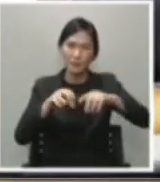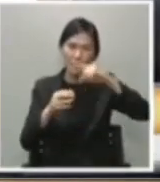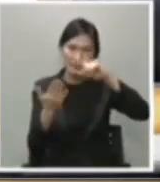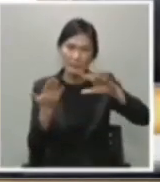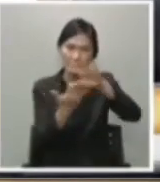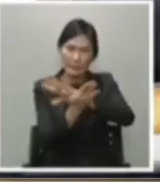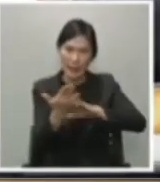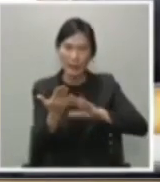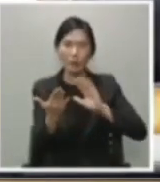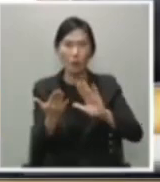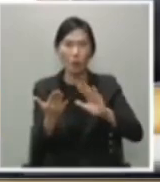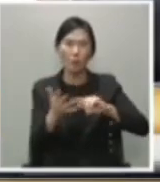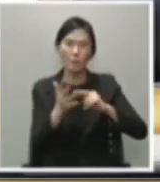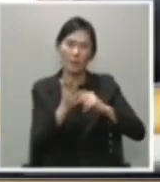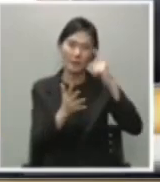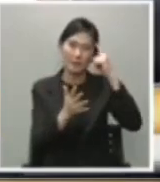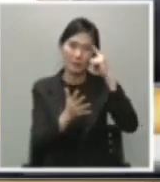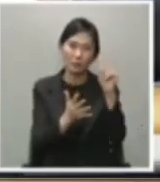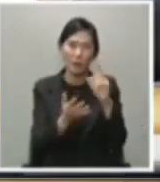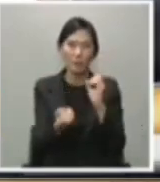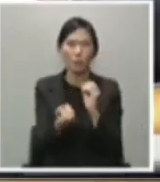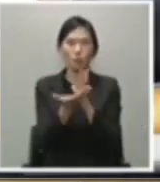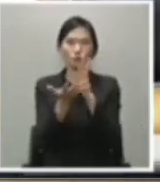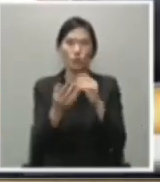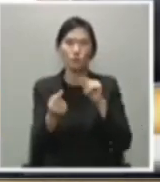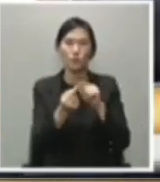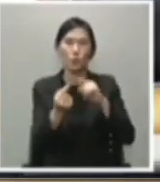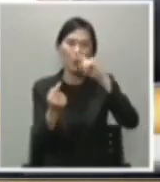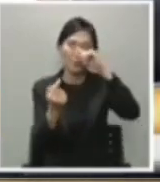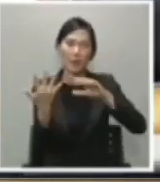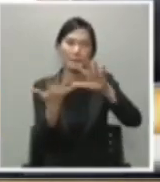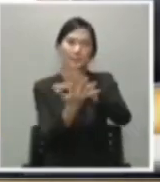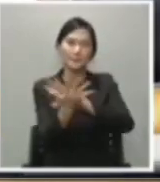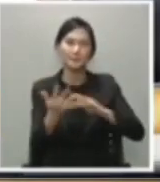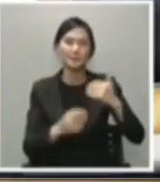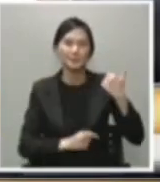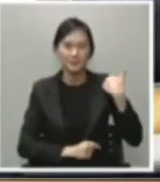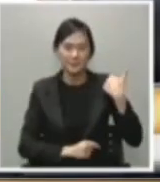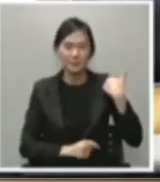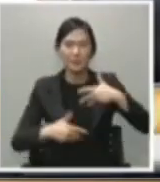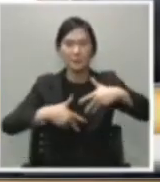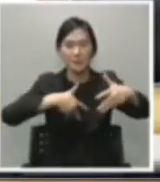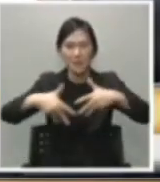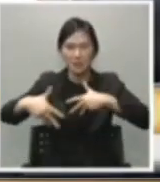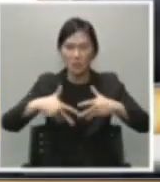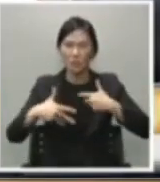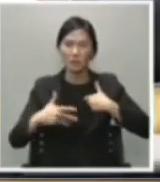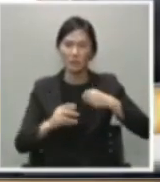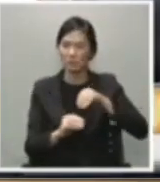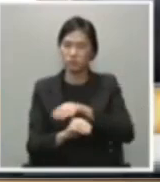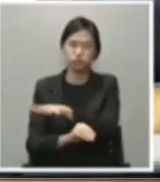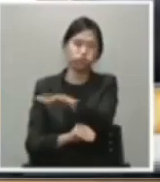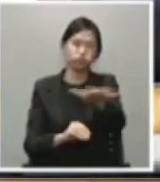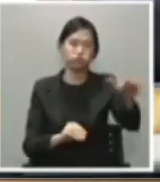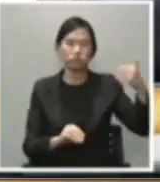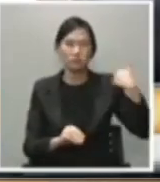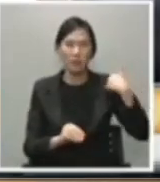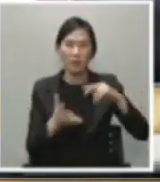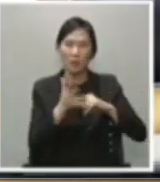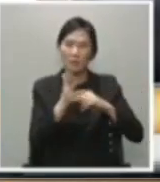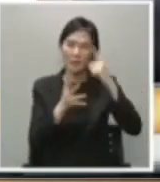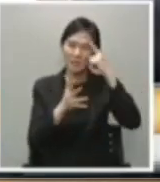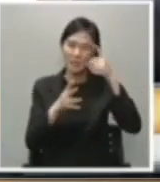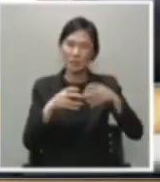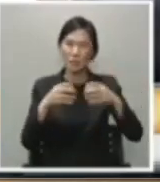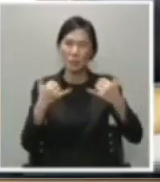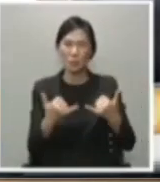ชาส่งผลกระทบความเสียหายแก่ประเทศชาติและประชาชนอย่างกว้างขวางเป็นยุคที่ทุจ